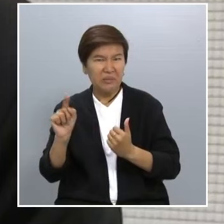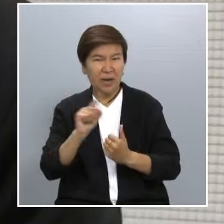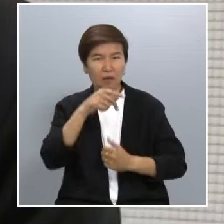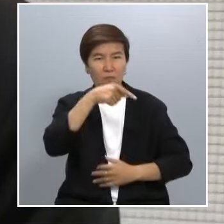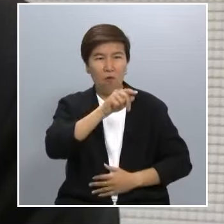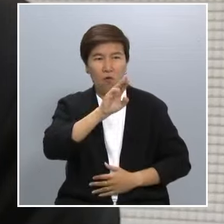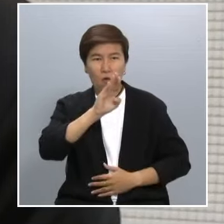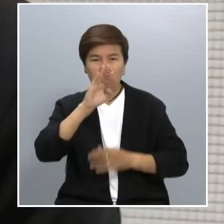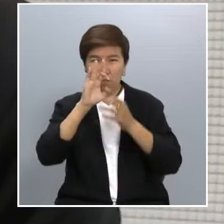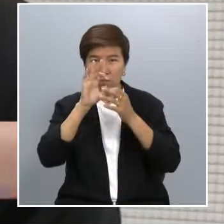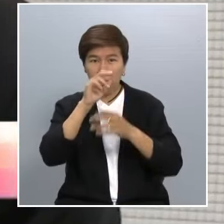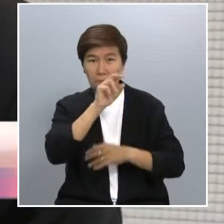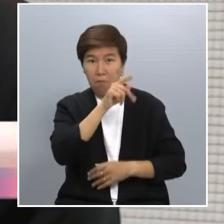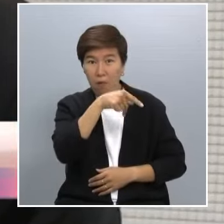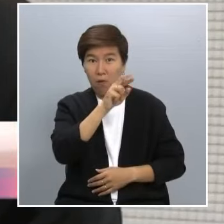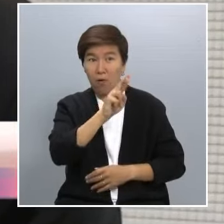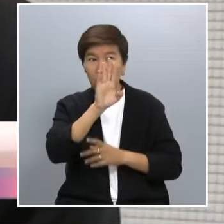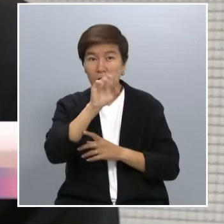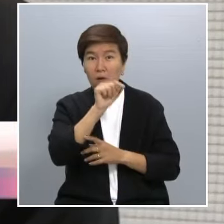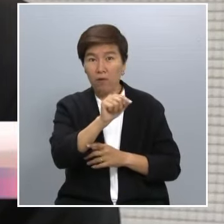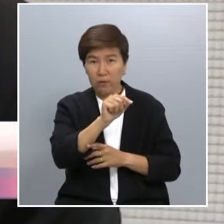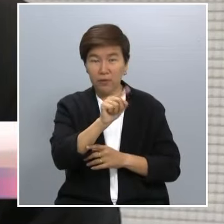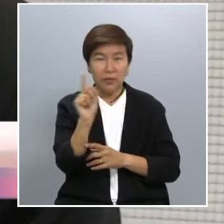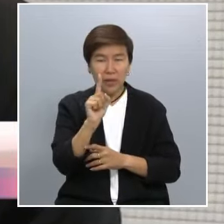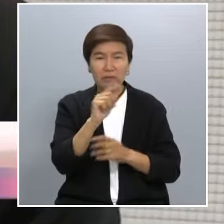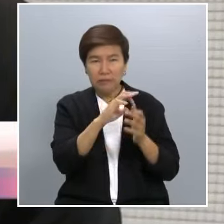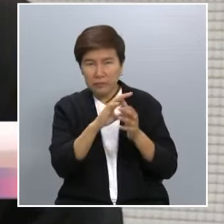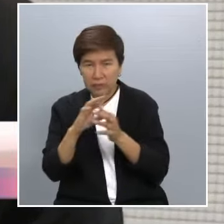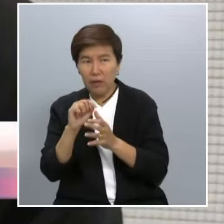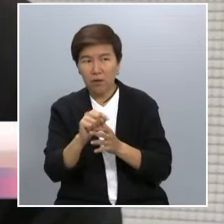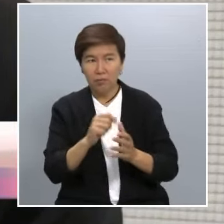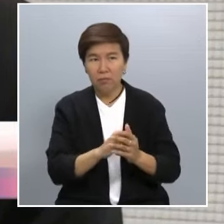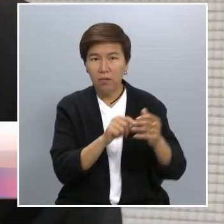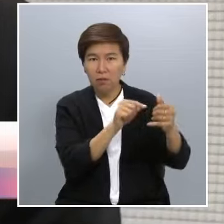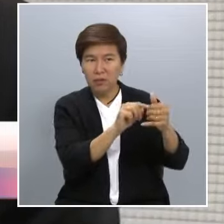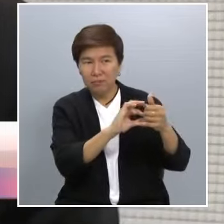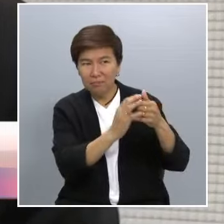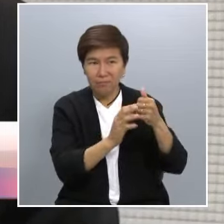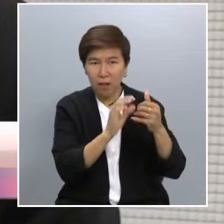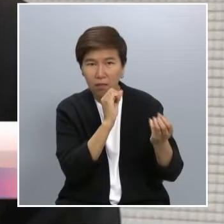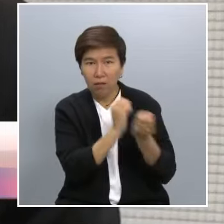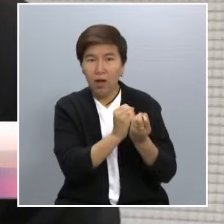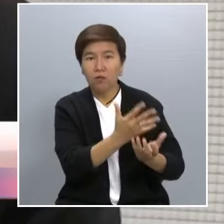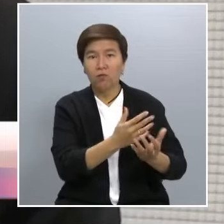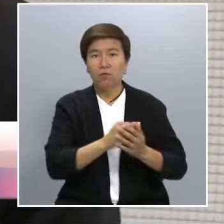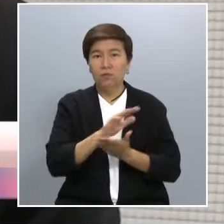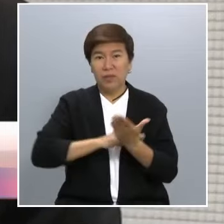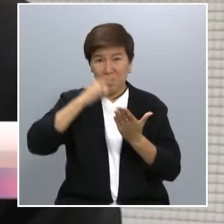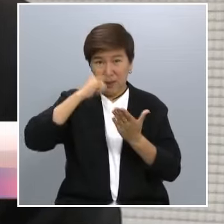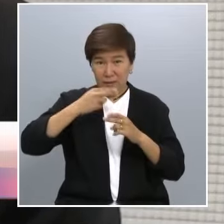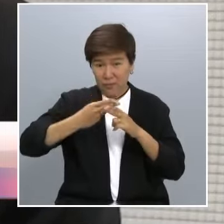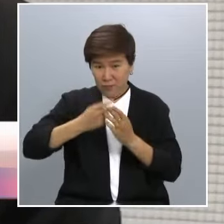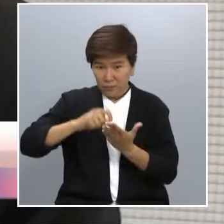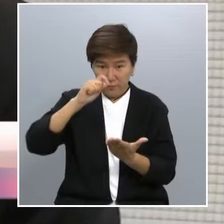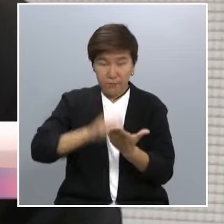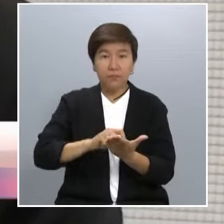ป้องกันปราบปรามการทรมานและการกระทำให้บุคคลสูญหายซึ่งประเทศไทยเนี่ยลงนามไว้ในอนุสัญ